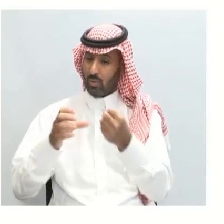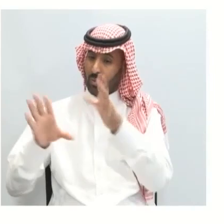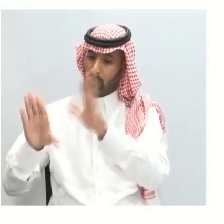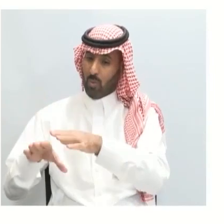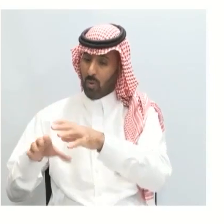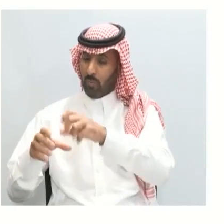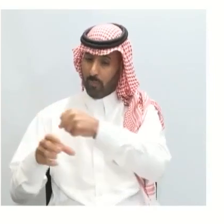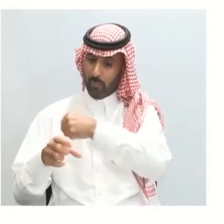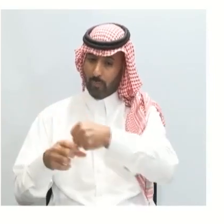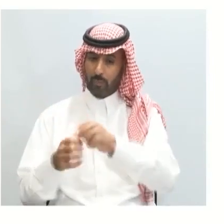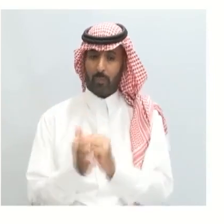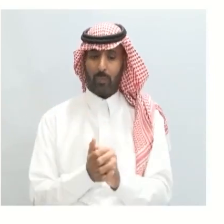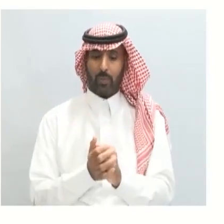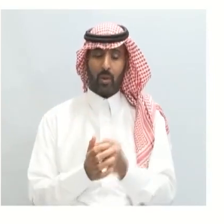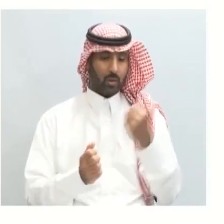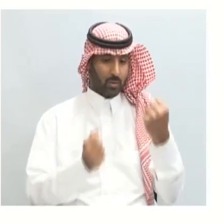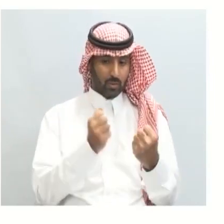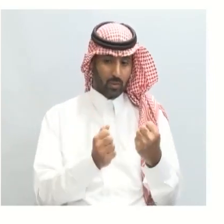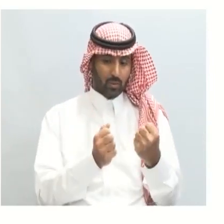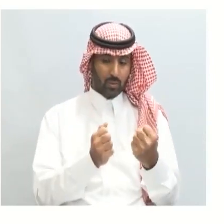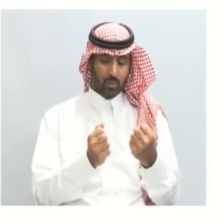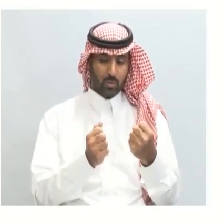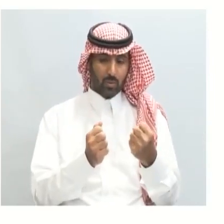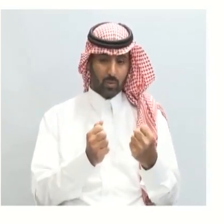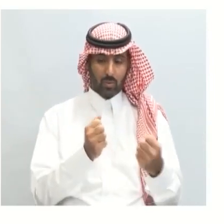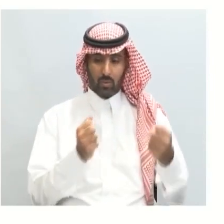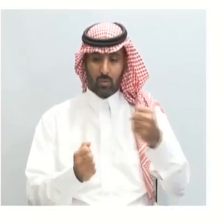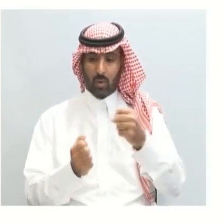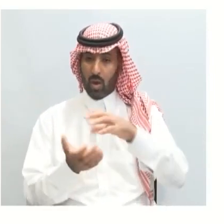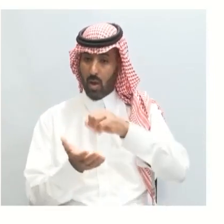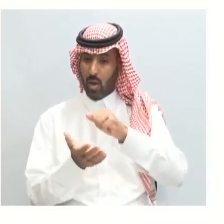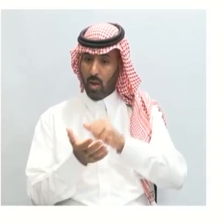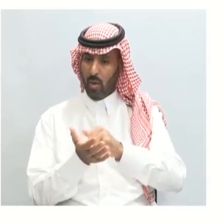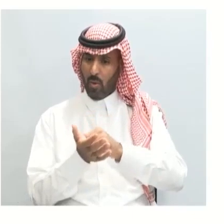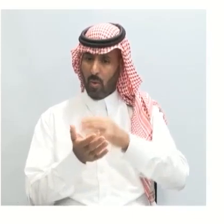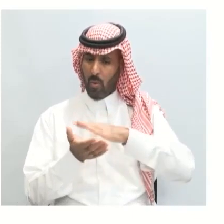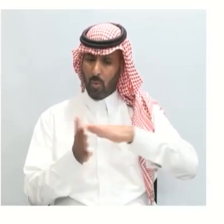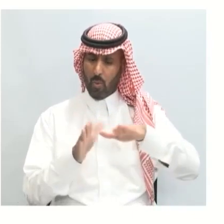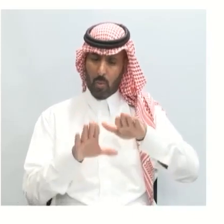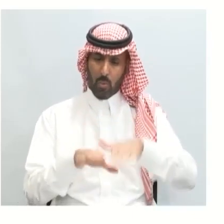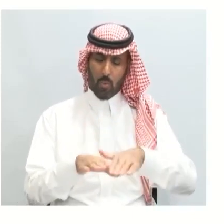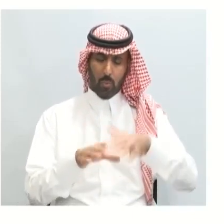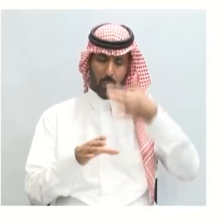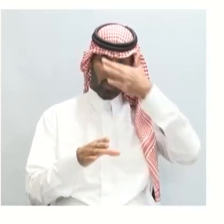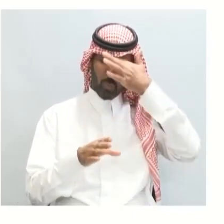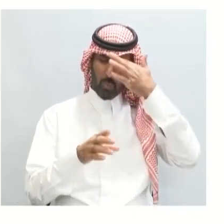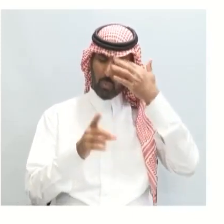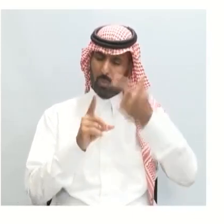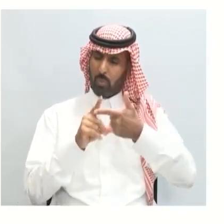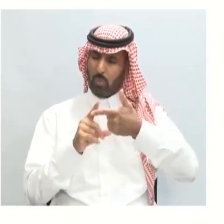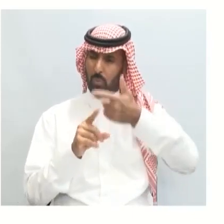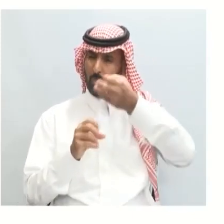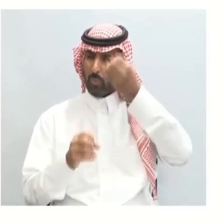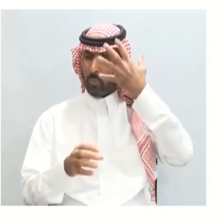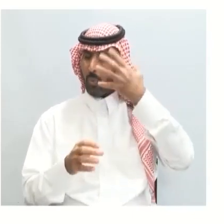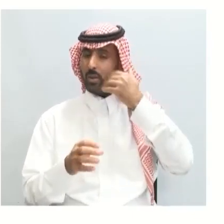نحتاج تحويل اذا وقفت السياره في ساحه في يوم حار وارتفعت درجه الحراره الى 75 اذا